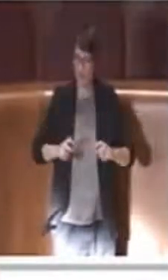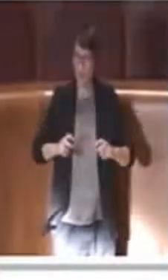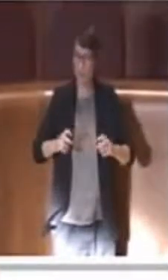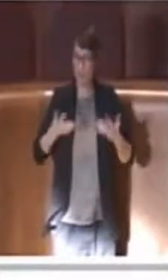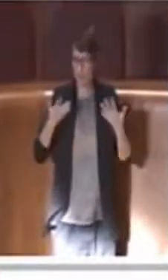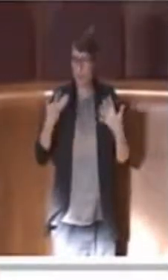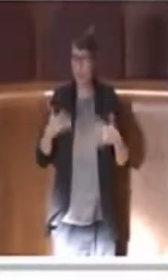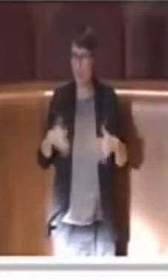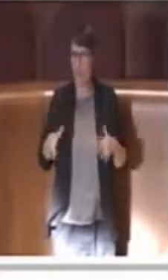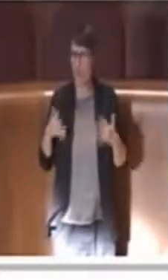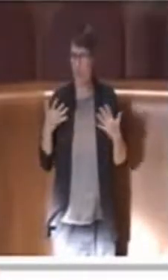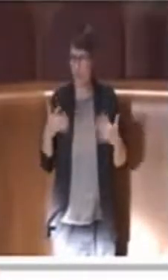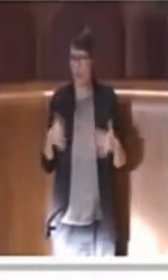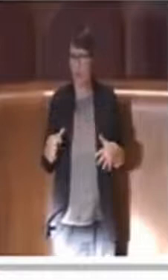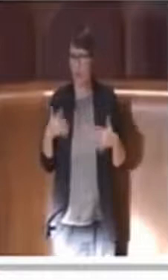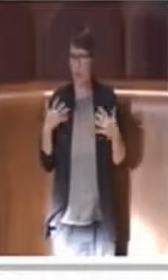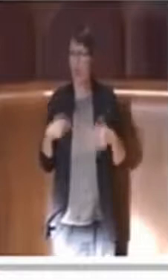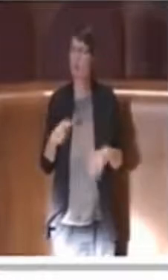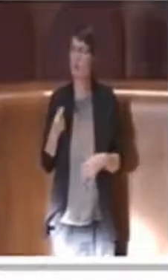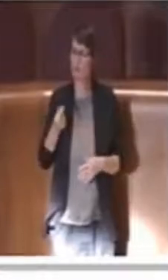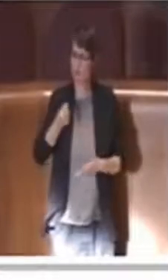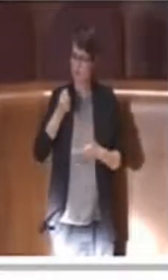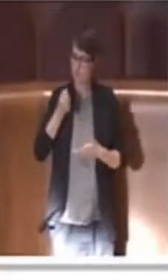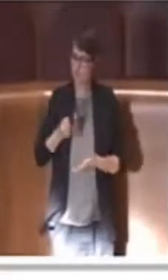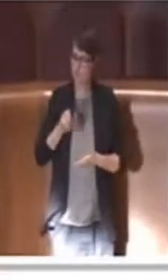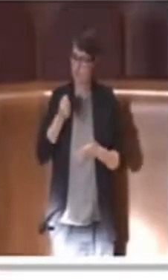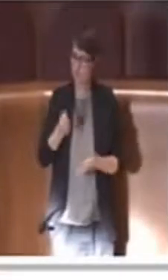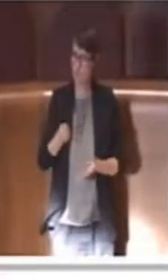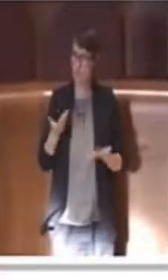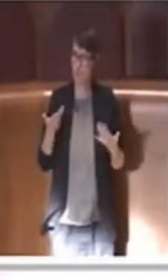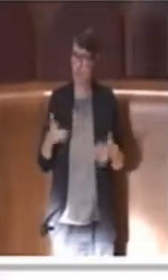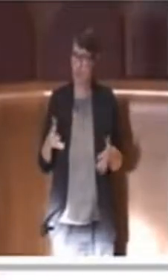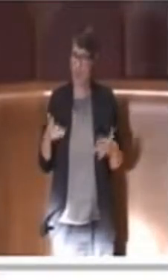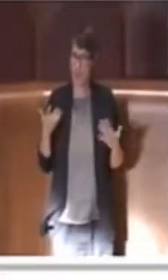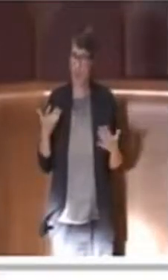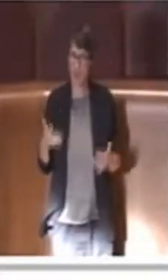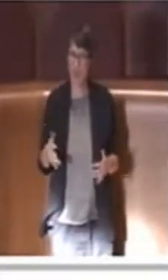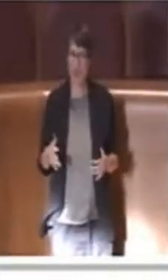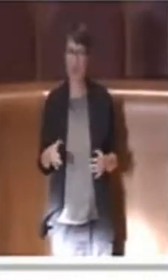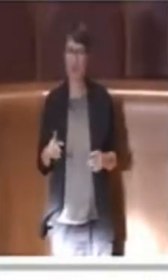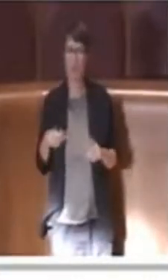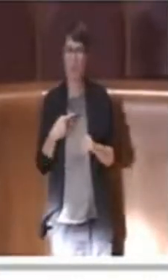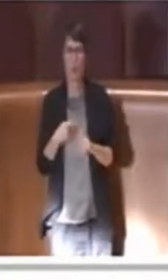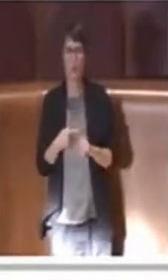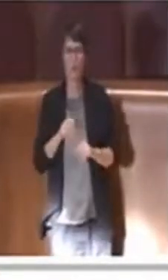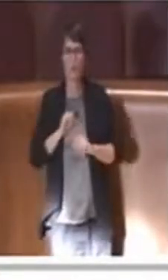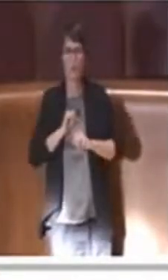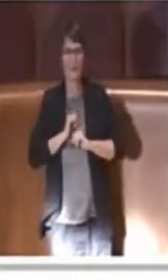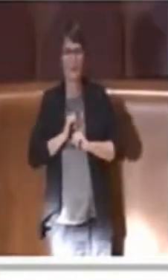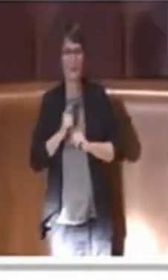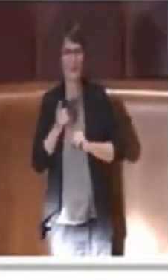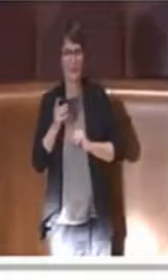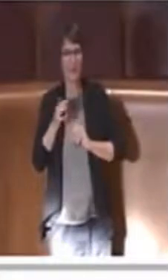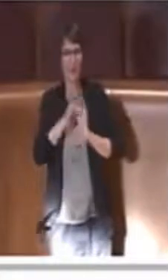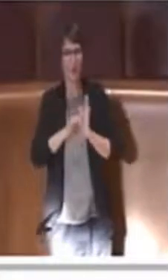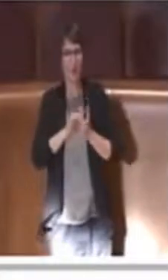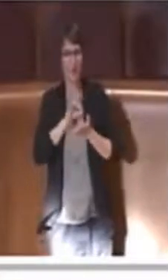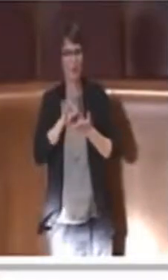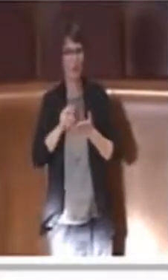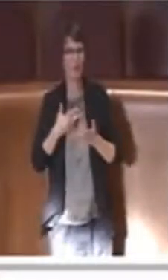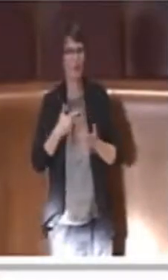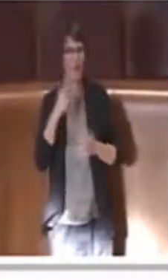parecchi. Tra l'altro noto che dall'ordine del giorno si fa un po' di confusione perché noi sappiamo